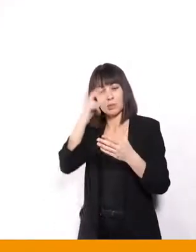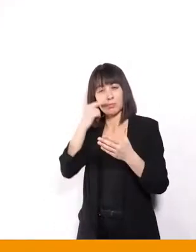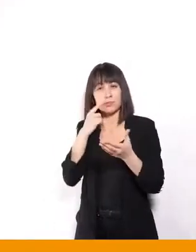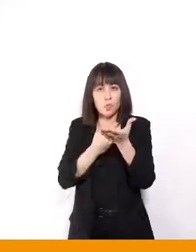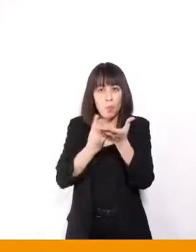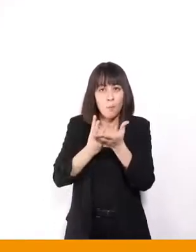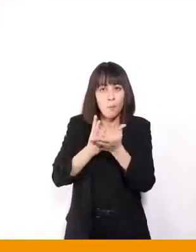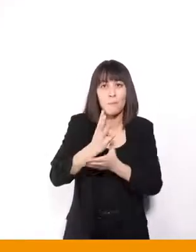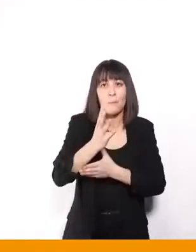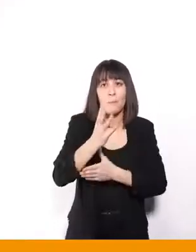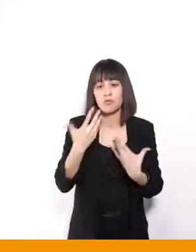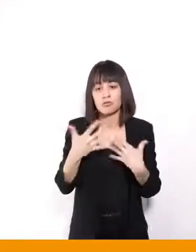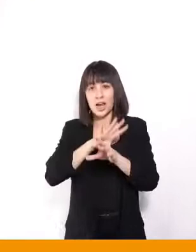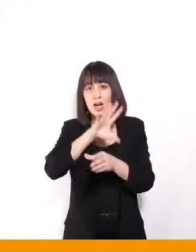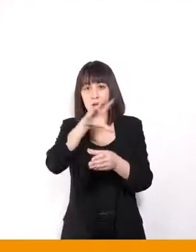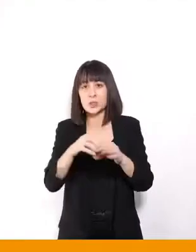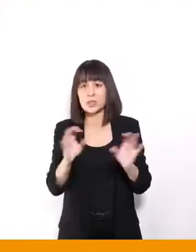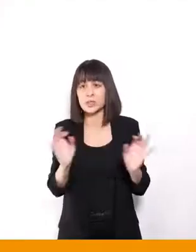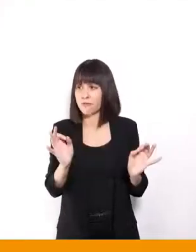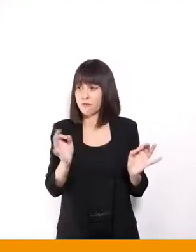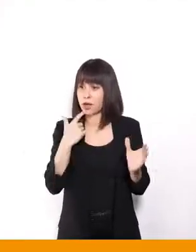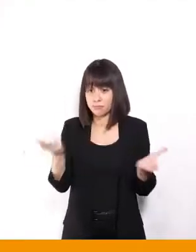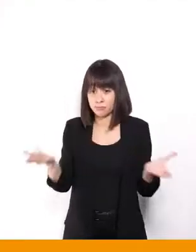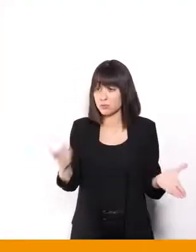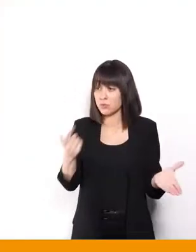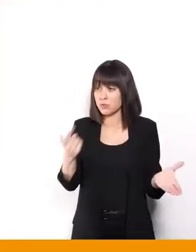des personnes handicapées adultes qui sont sans solution?